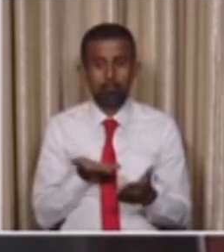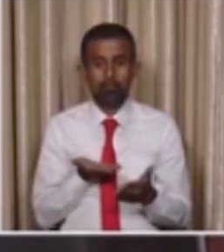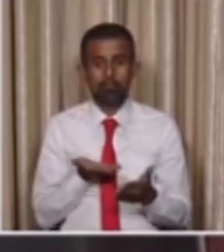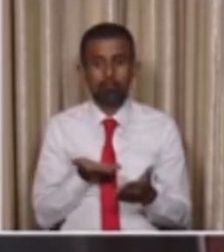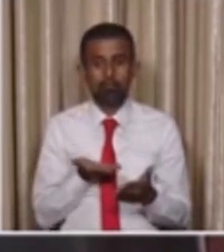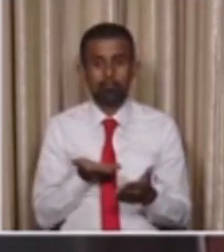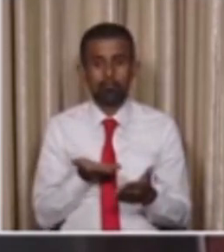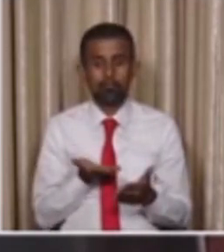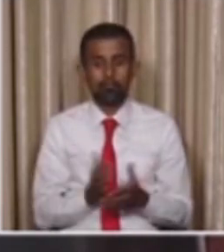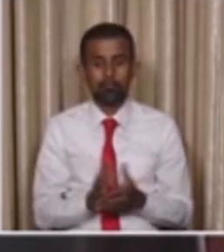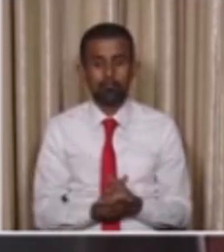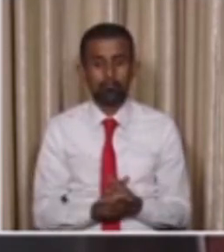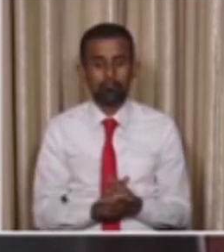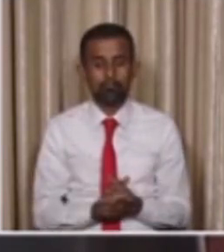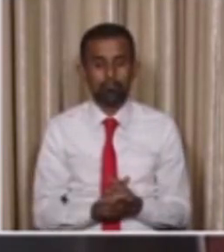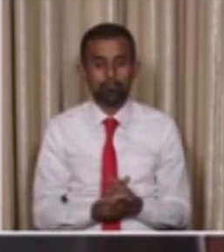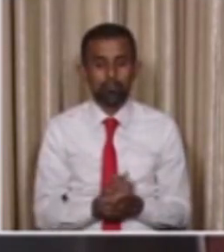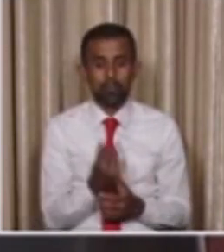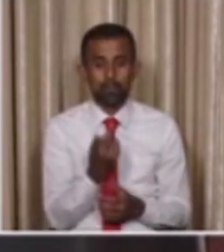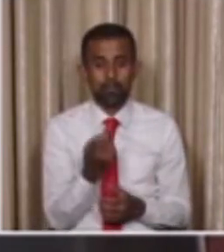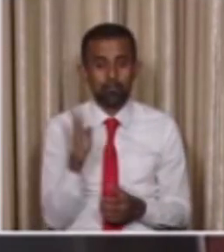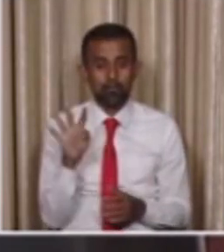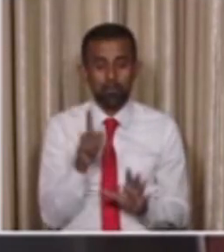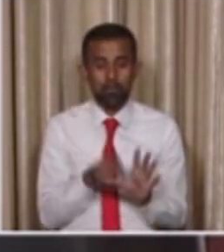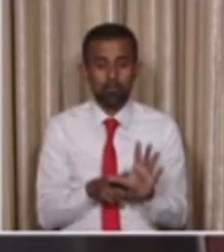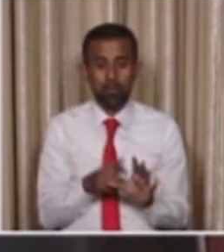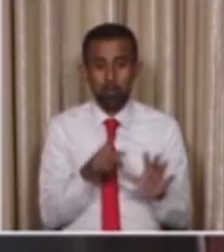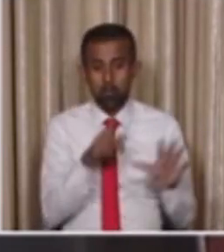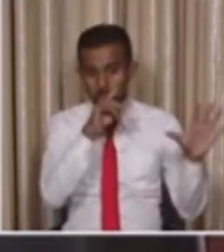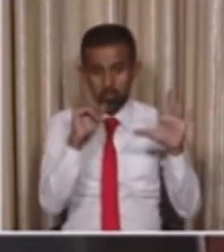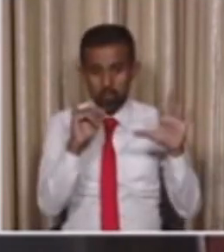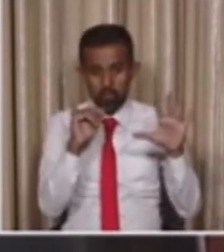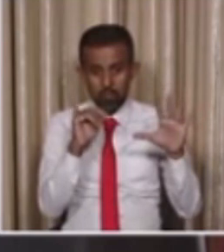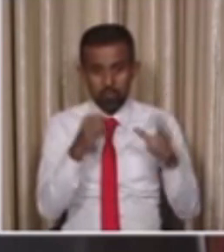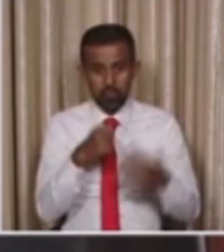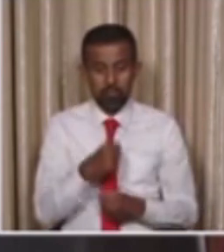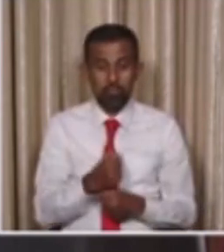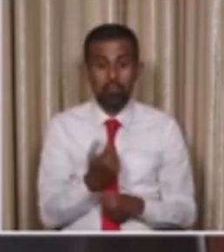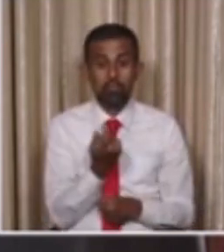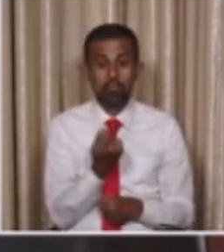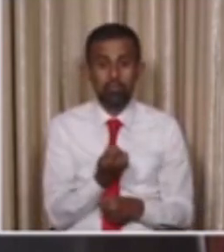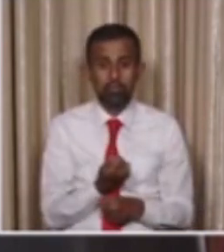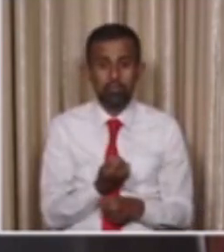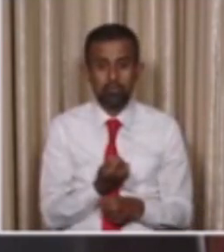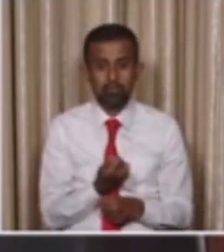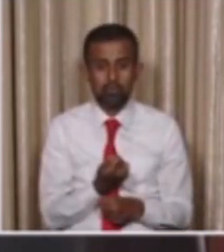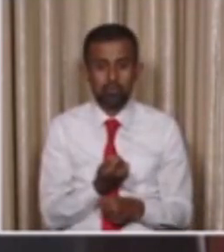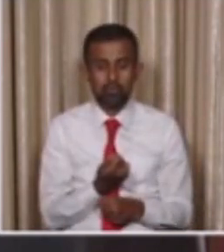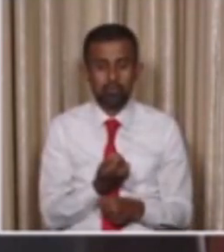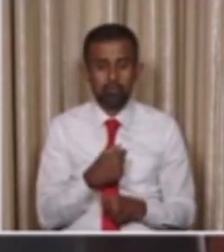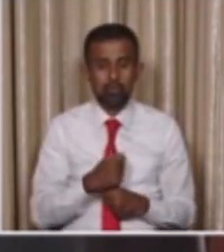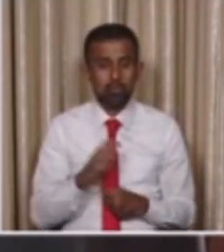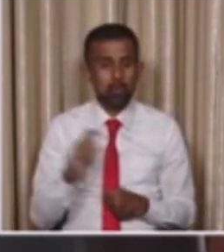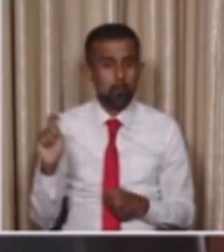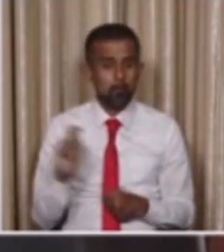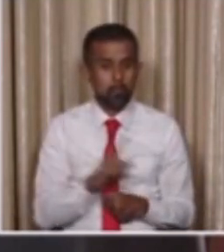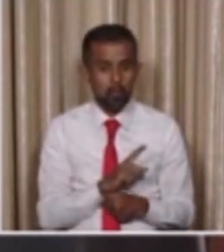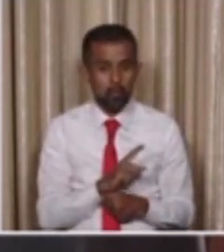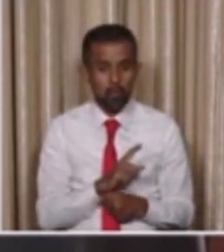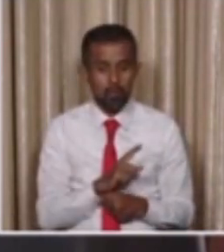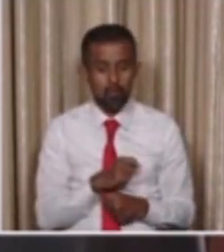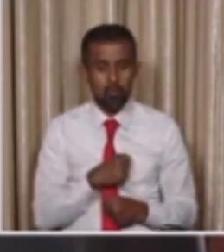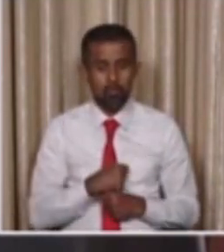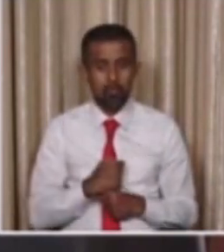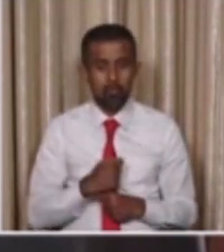නියෝජ්‍ය කතානායකතුමනි. 2024 වසරේ පළමු මාසය තුළ රාජ්‍ය මූල්‍ය තත්ත්වය ගැන කිව්වොත් රාජ්‍ය ආදායම අපි